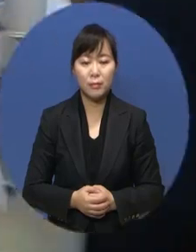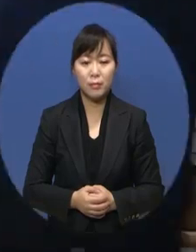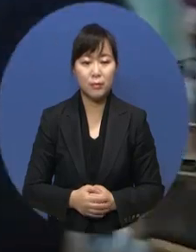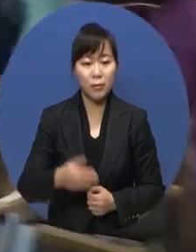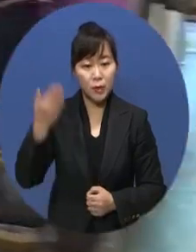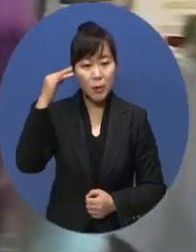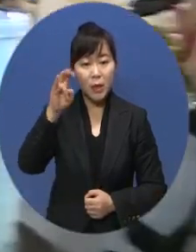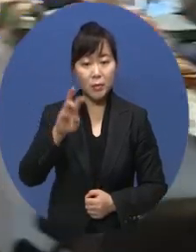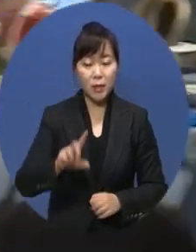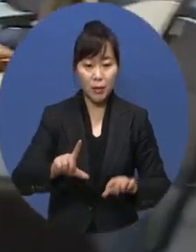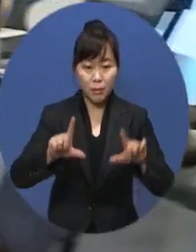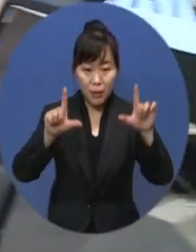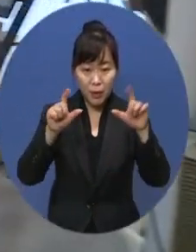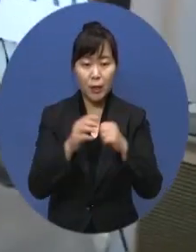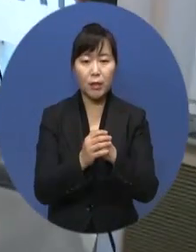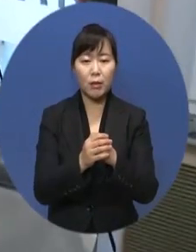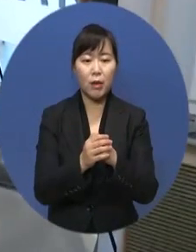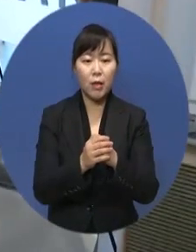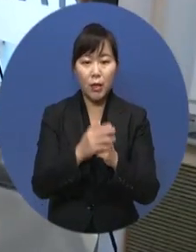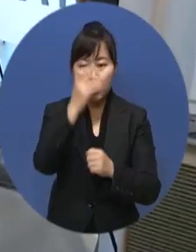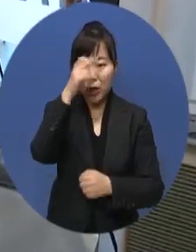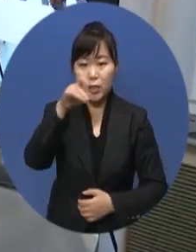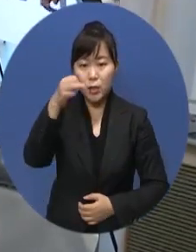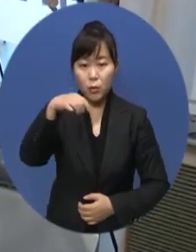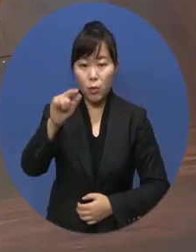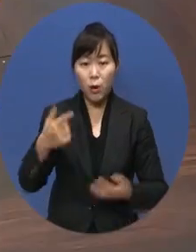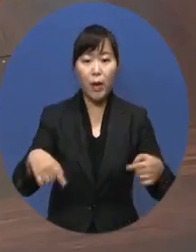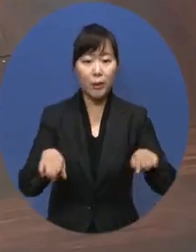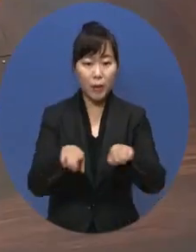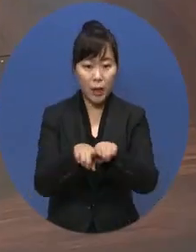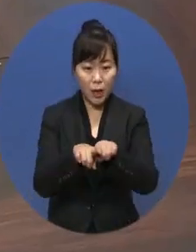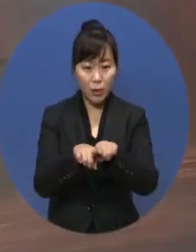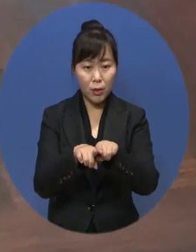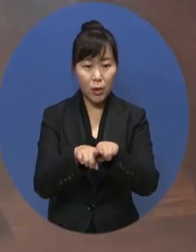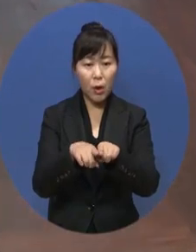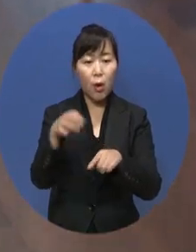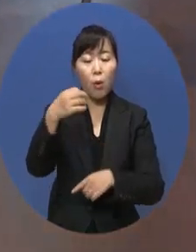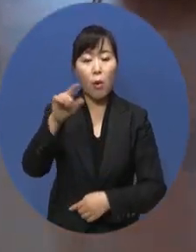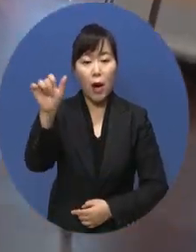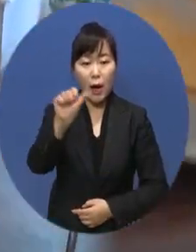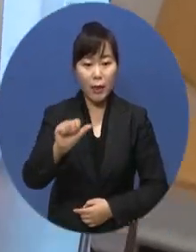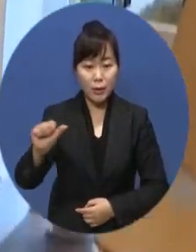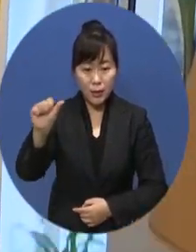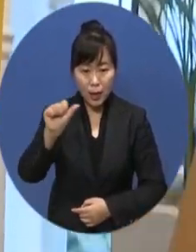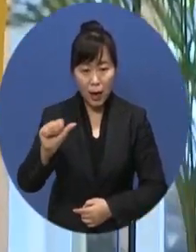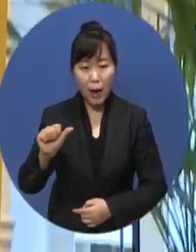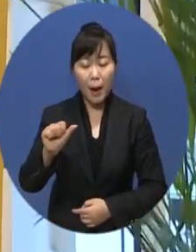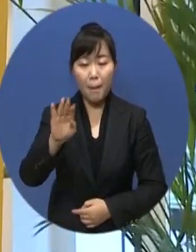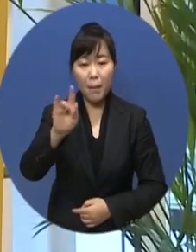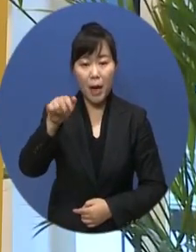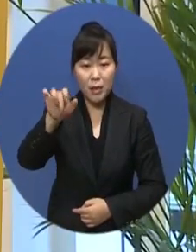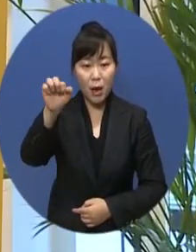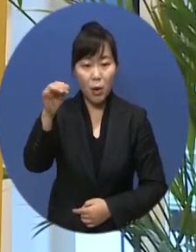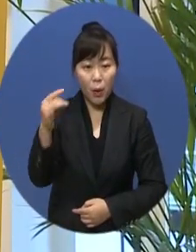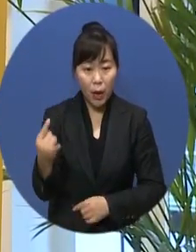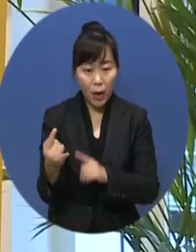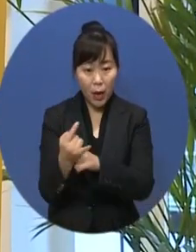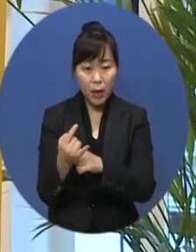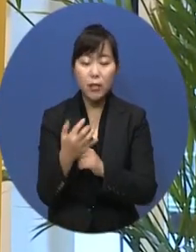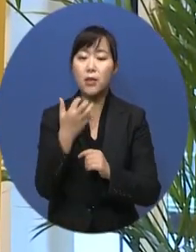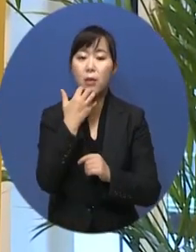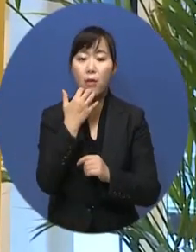지난 23일 슈퍼주니어 최시원 씨와 함께하는 원아시아 바자회가 서울시 강남구 카페